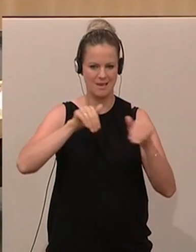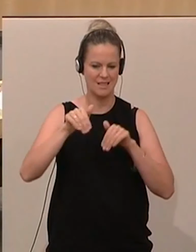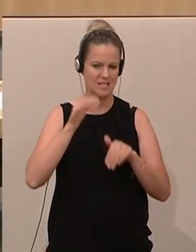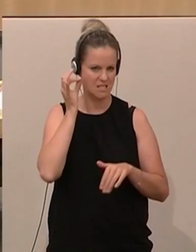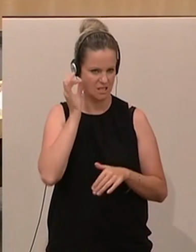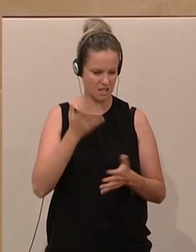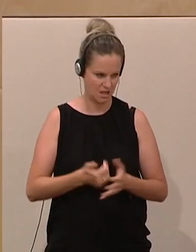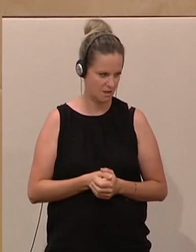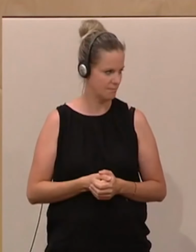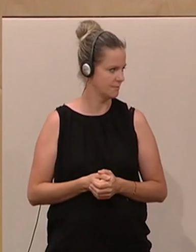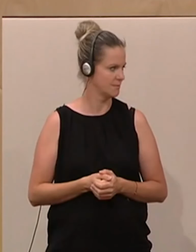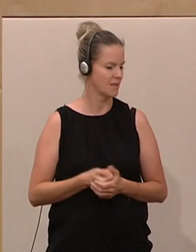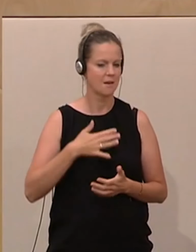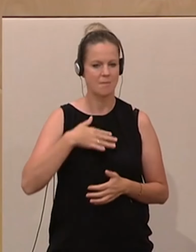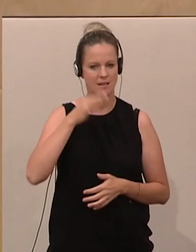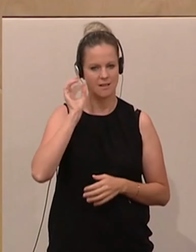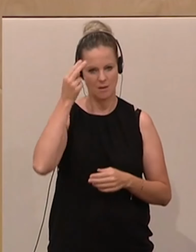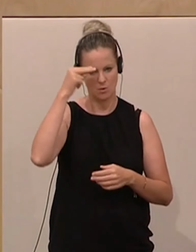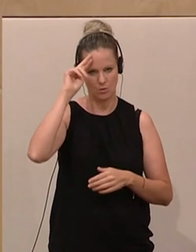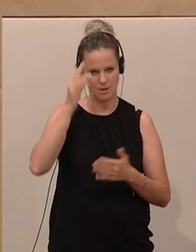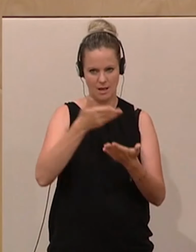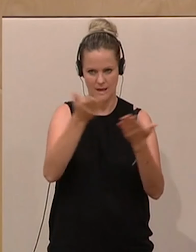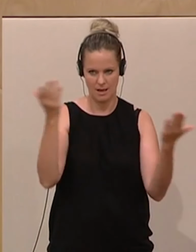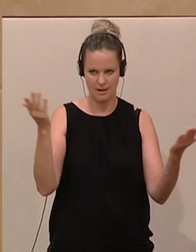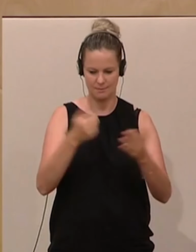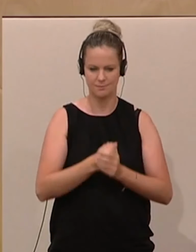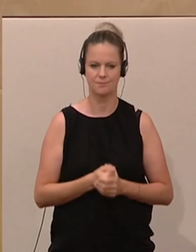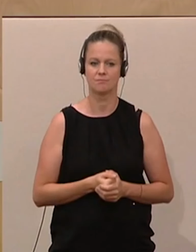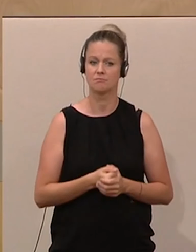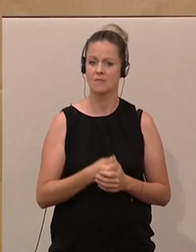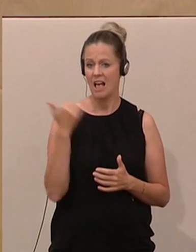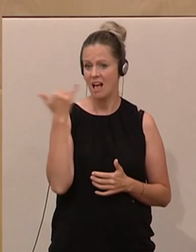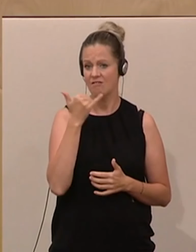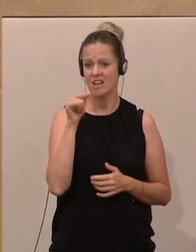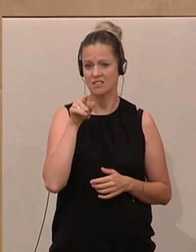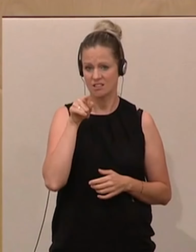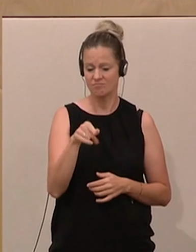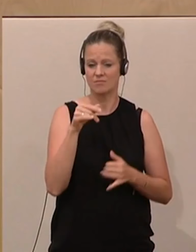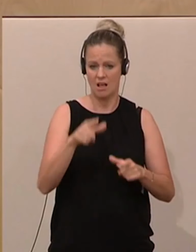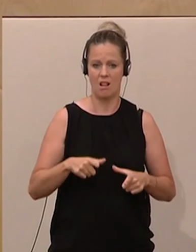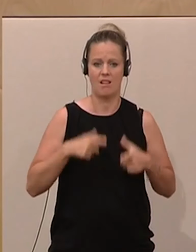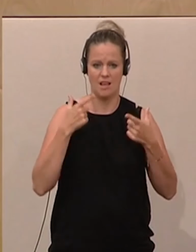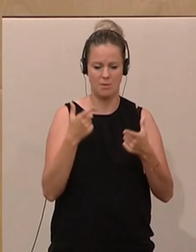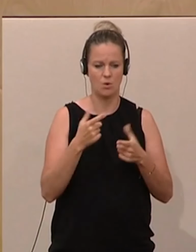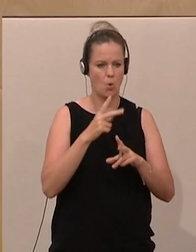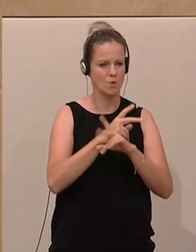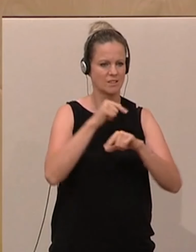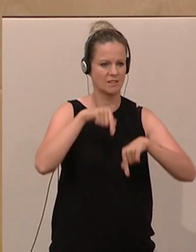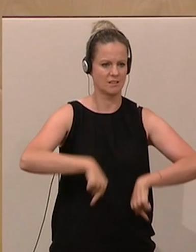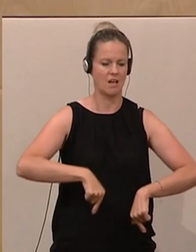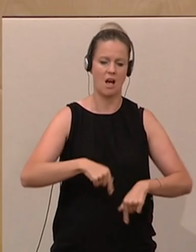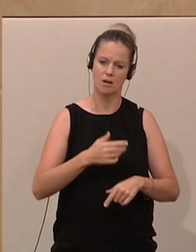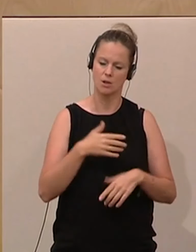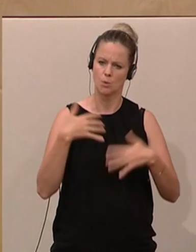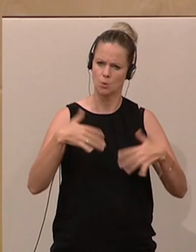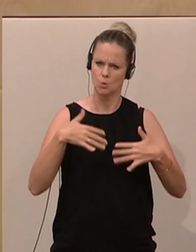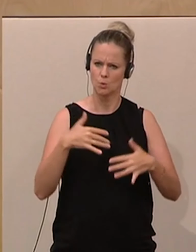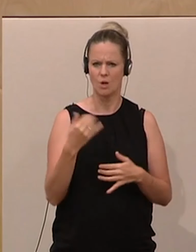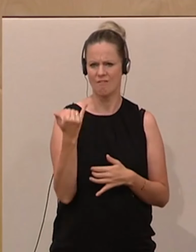meine damen und herren wasser ist leben und österreich ist wasserreich ein